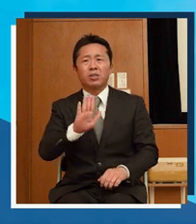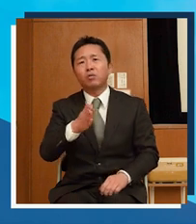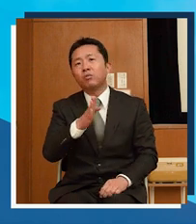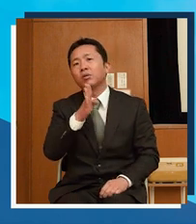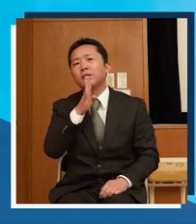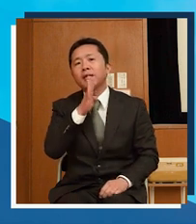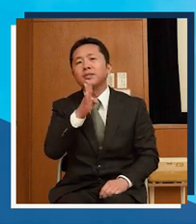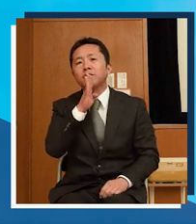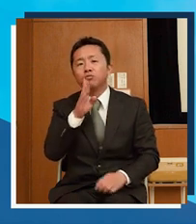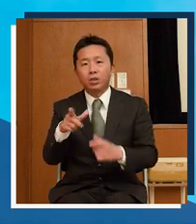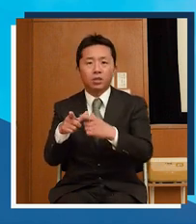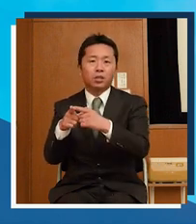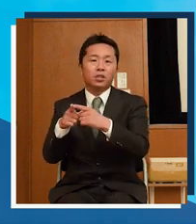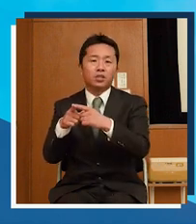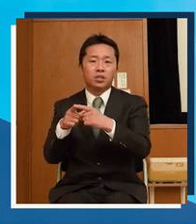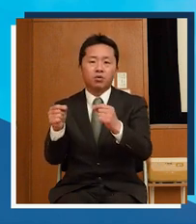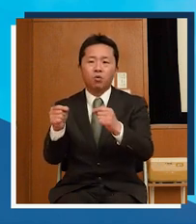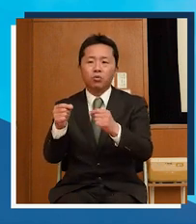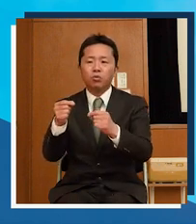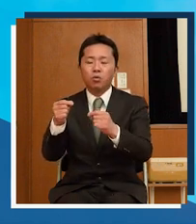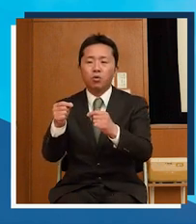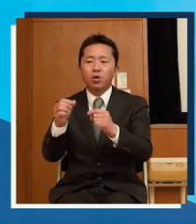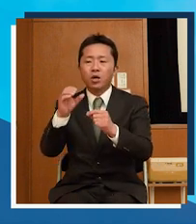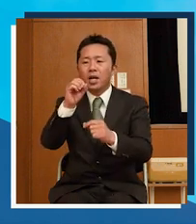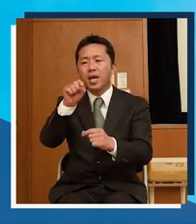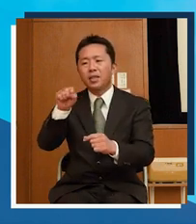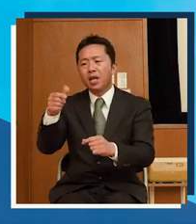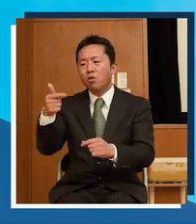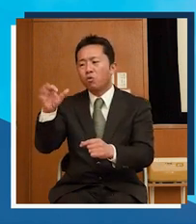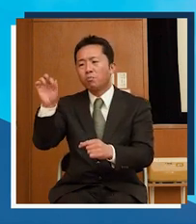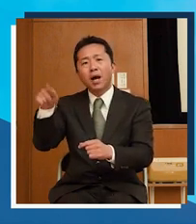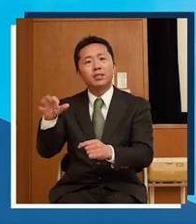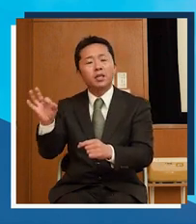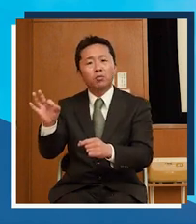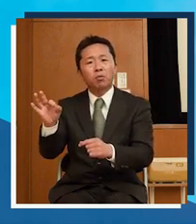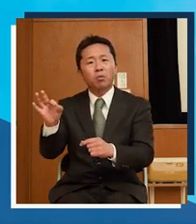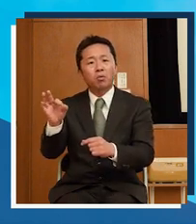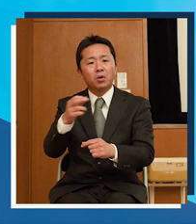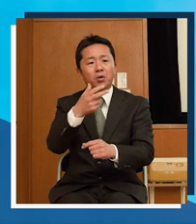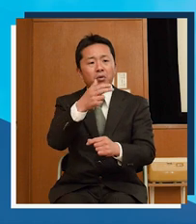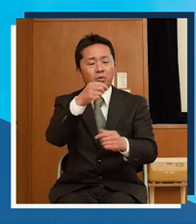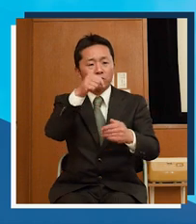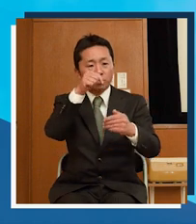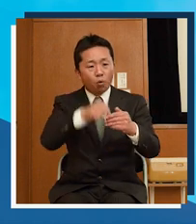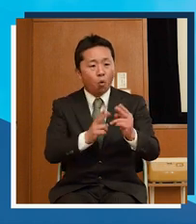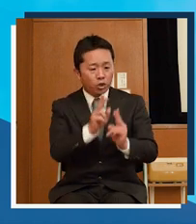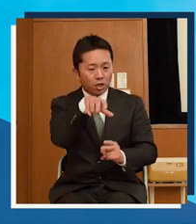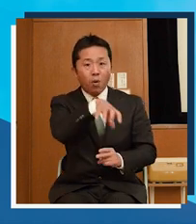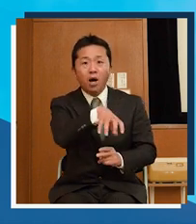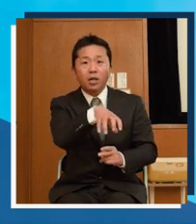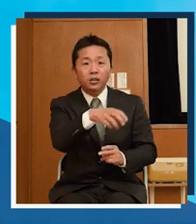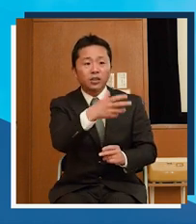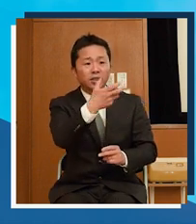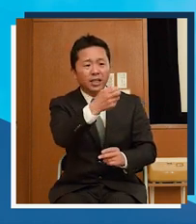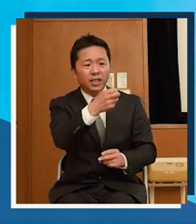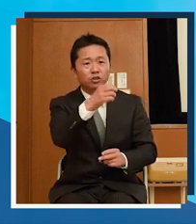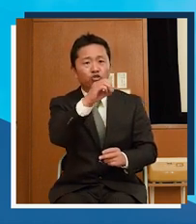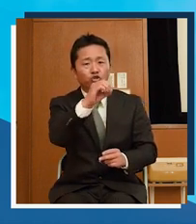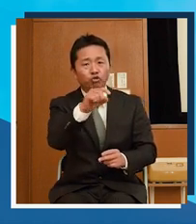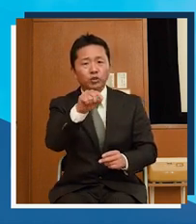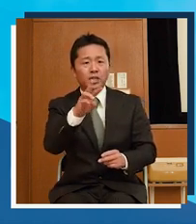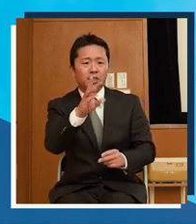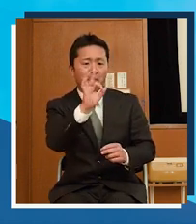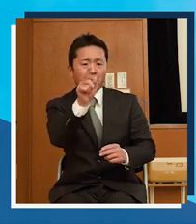は日本の約6%に0.6に70.3の基地が集中していますこの